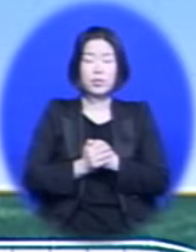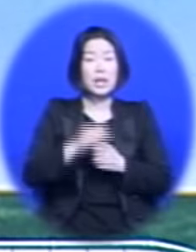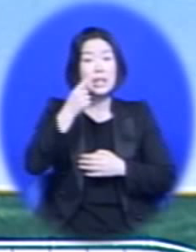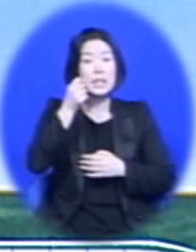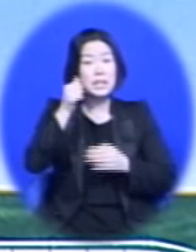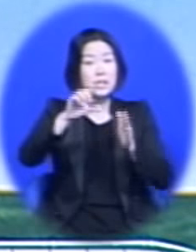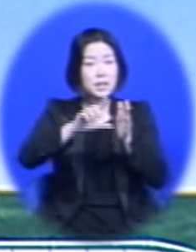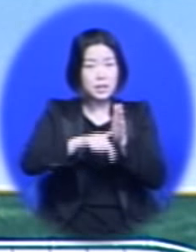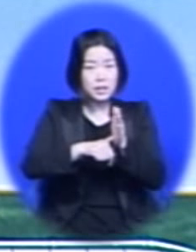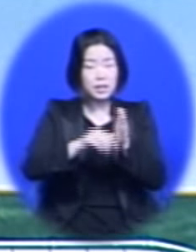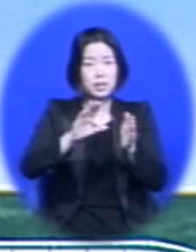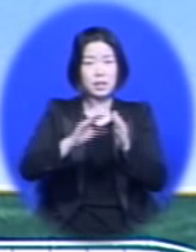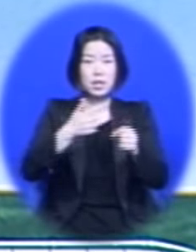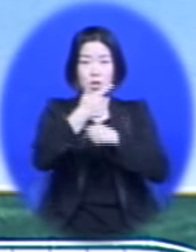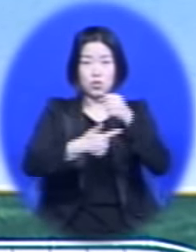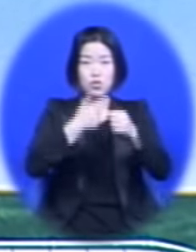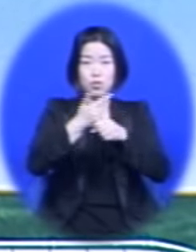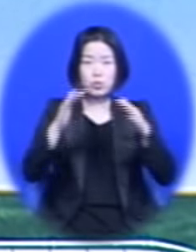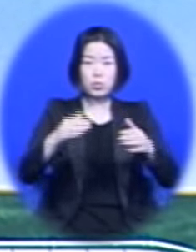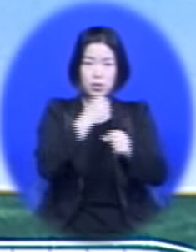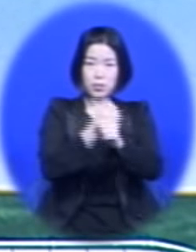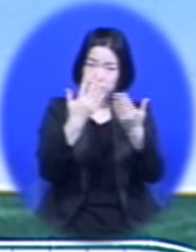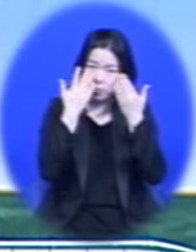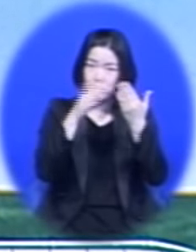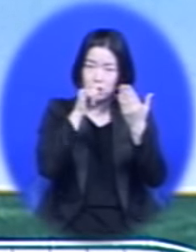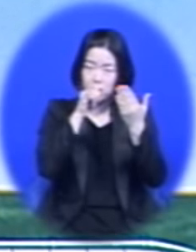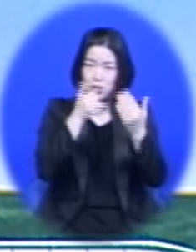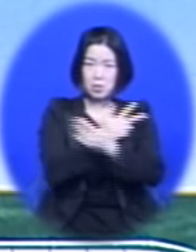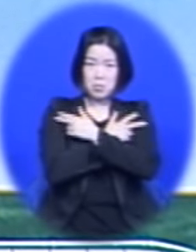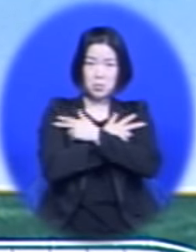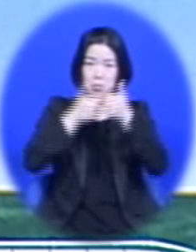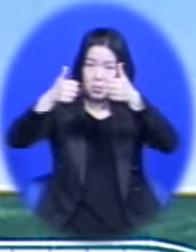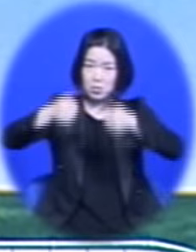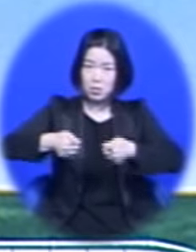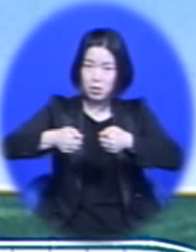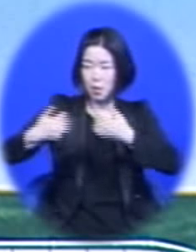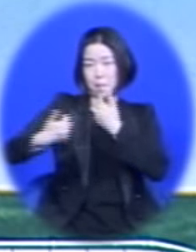일제시대 때 6년 동안 감옥살이 했습니다. 신사참배 문제 반대할.